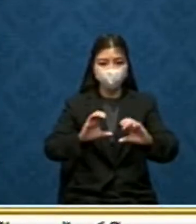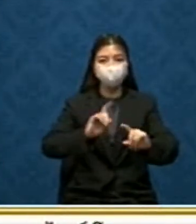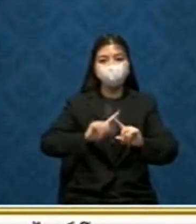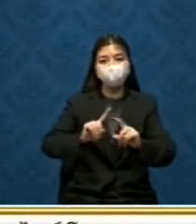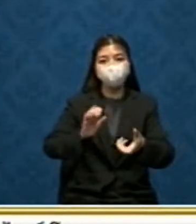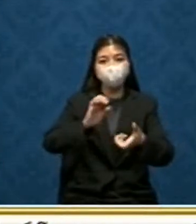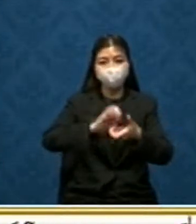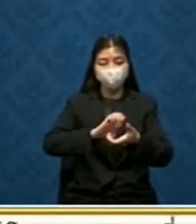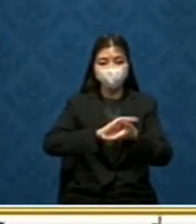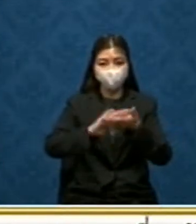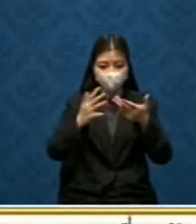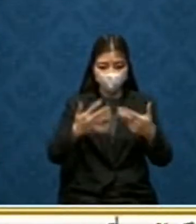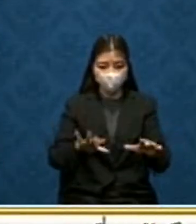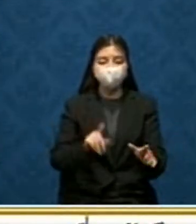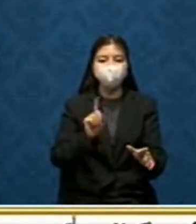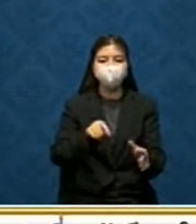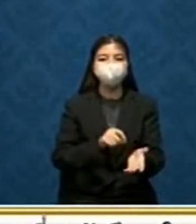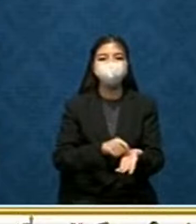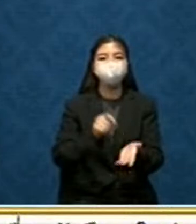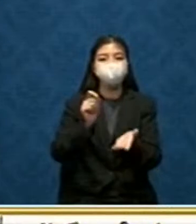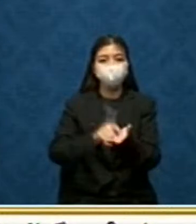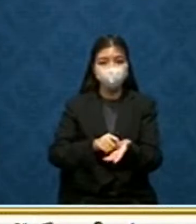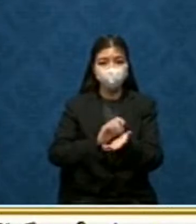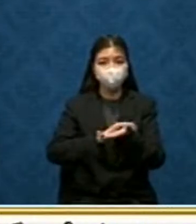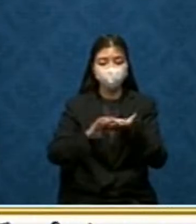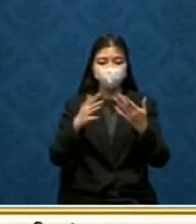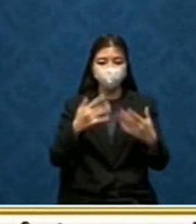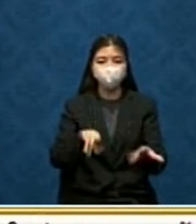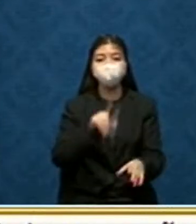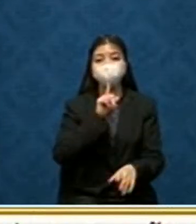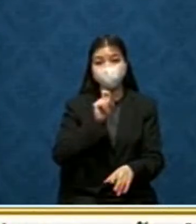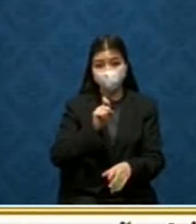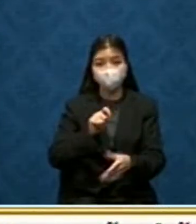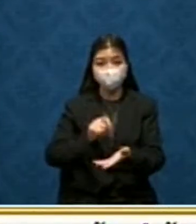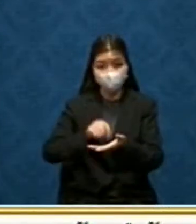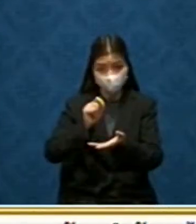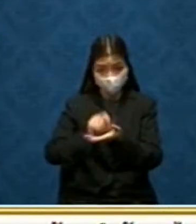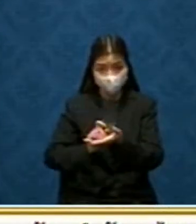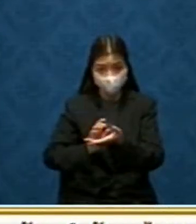แล้วนี่เทคโนโ์ยนำเข้า watershed livalkoleถามทคุชาานวรก matters